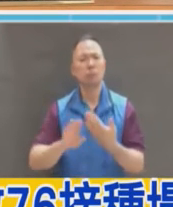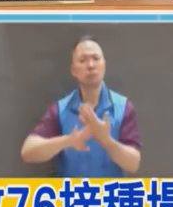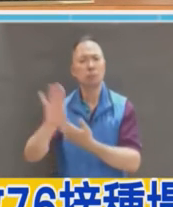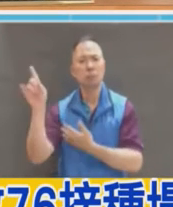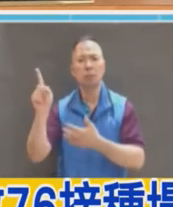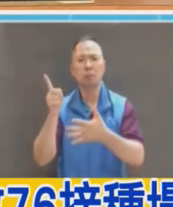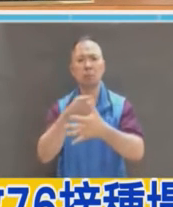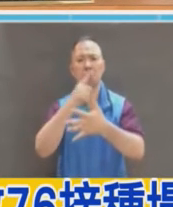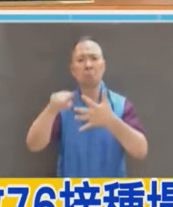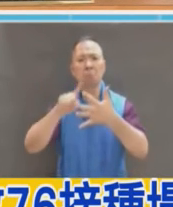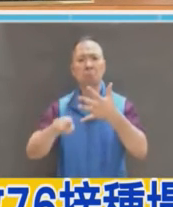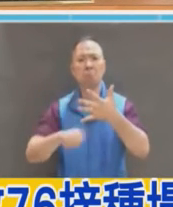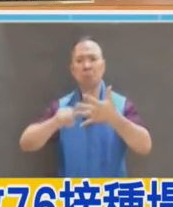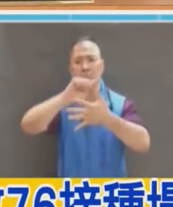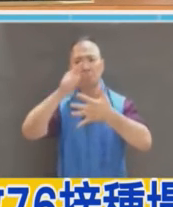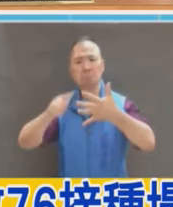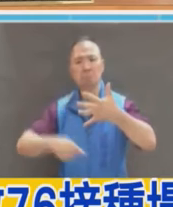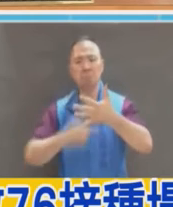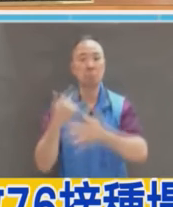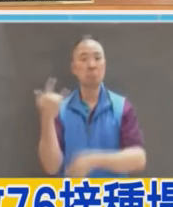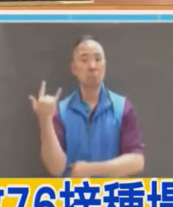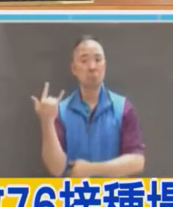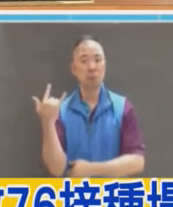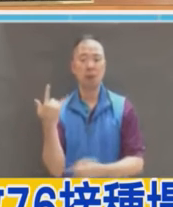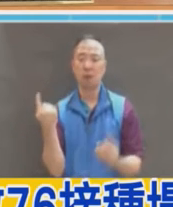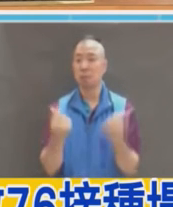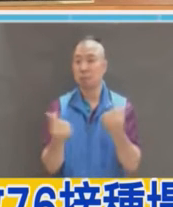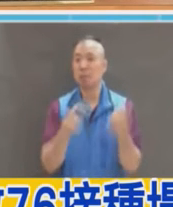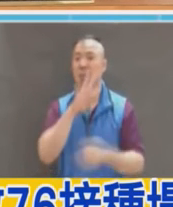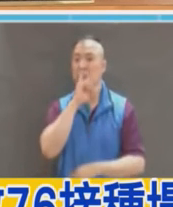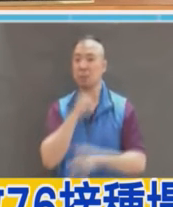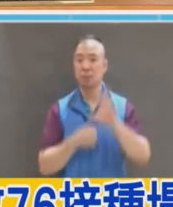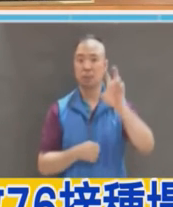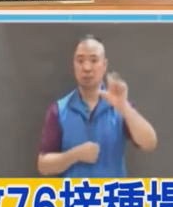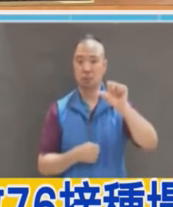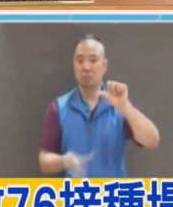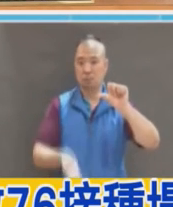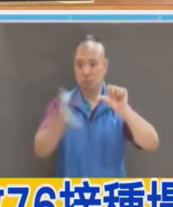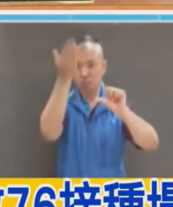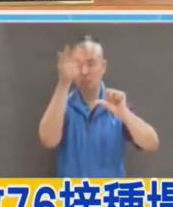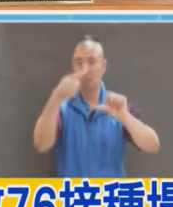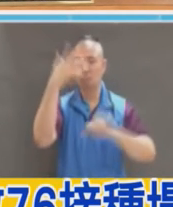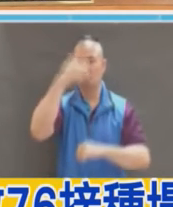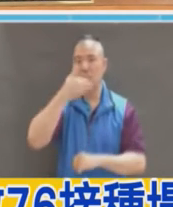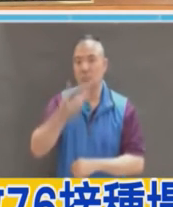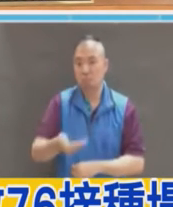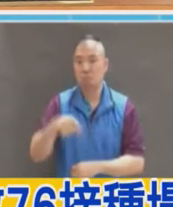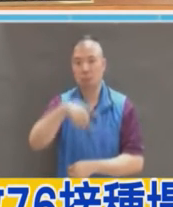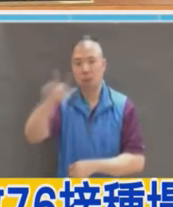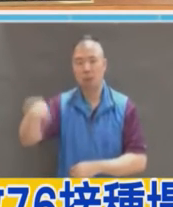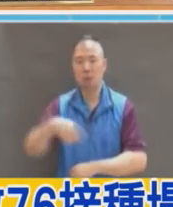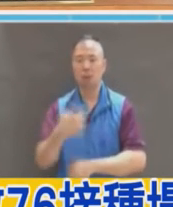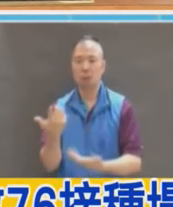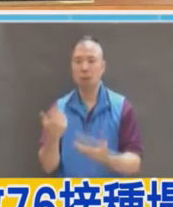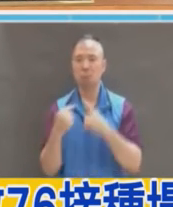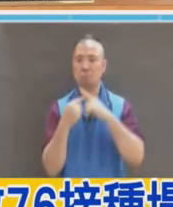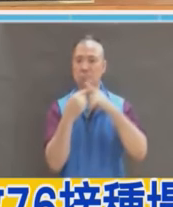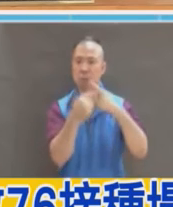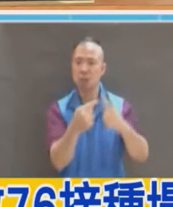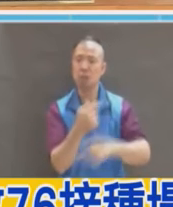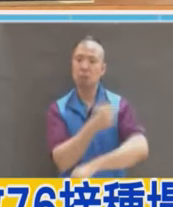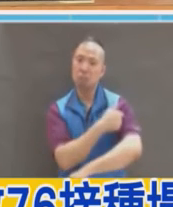们事先在昨天就已经跟里长大概在沟通，整个时段都已经定